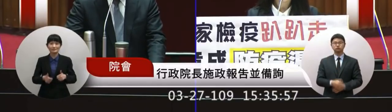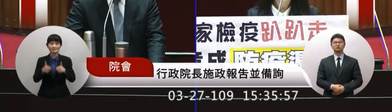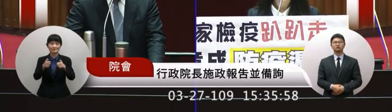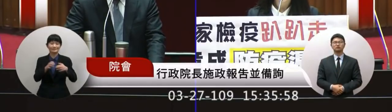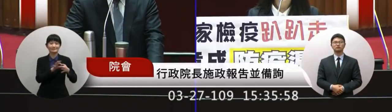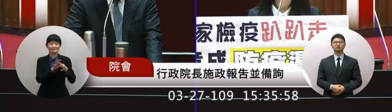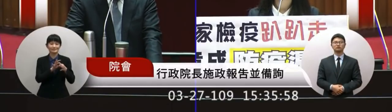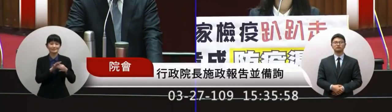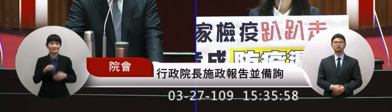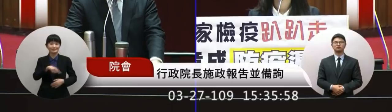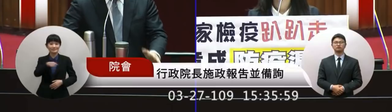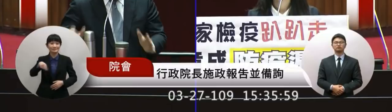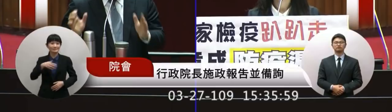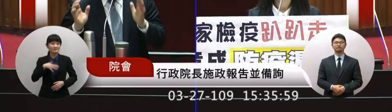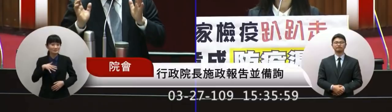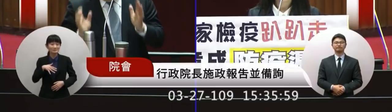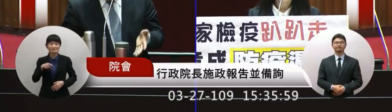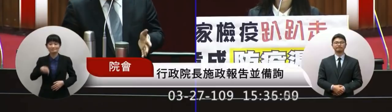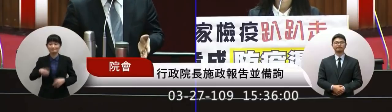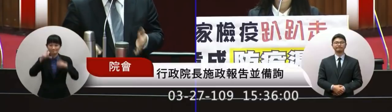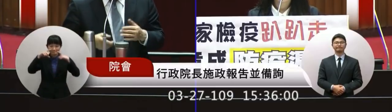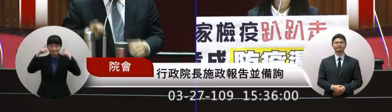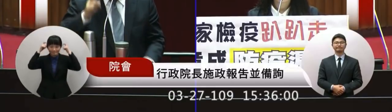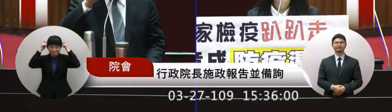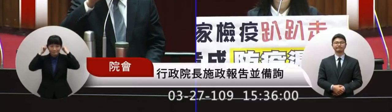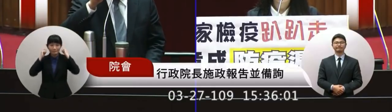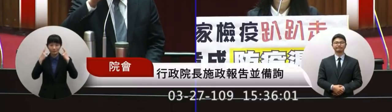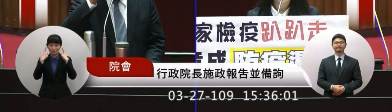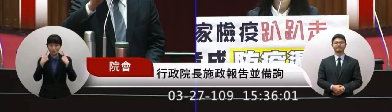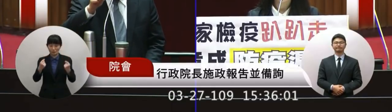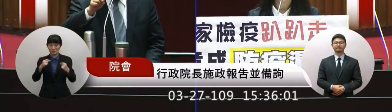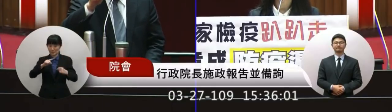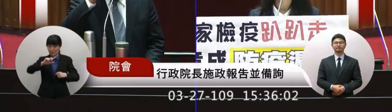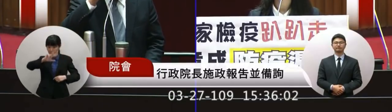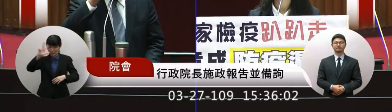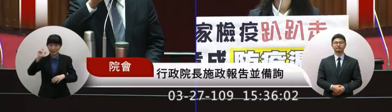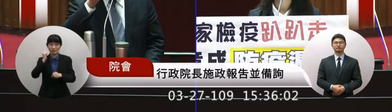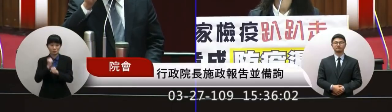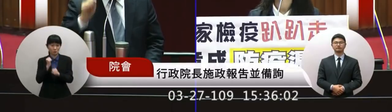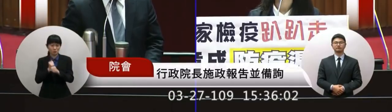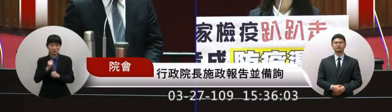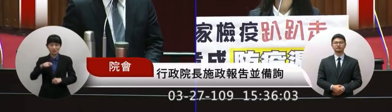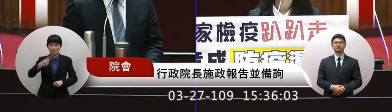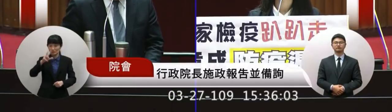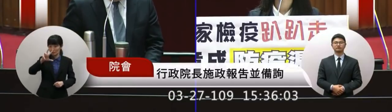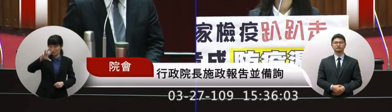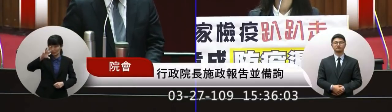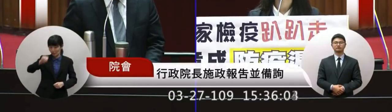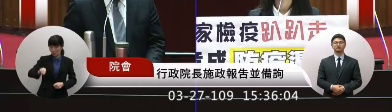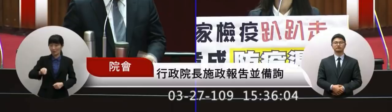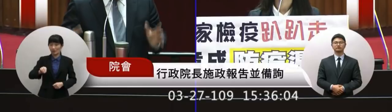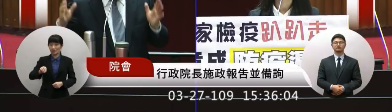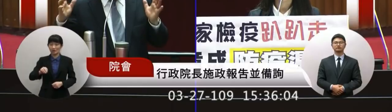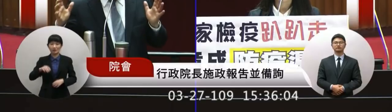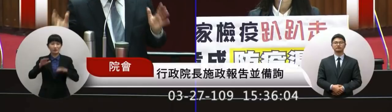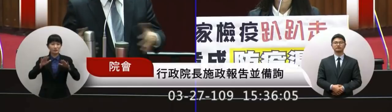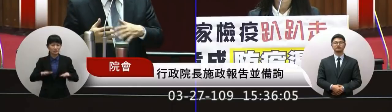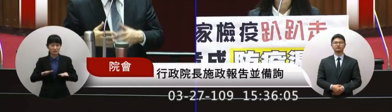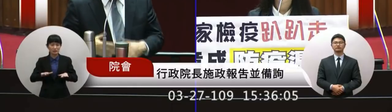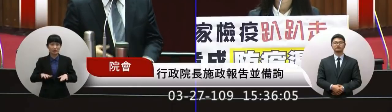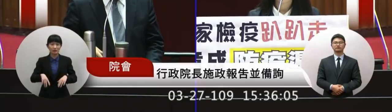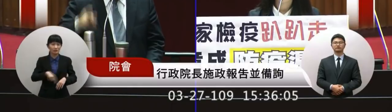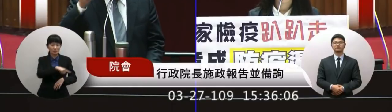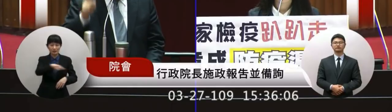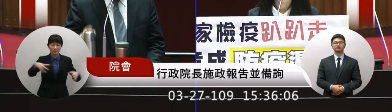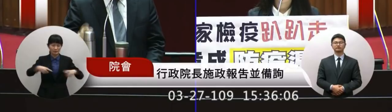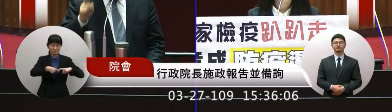关心。大家知道，口罩本来我们一天产量是180万片，现在经过大